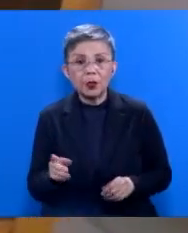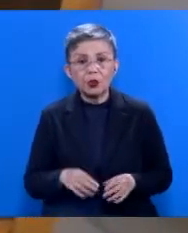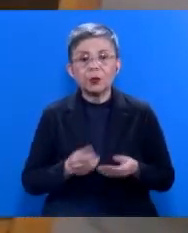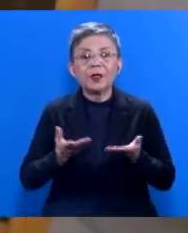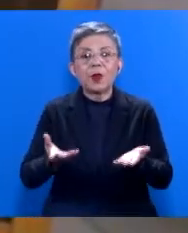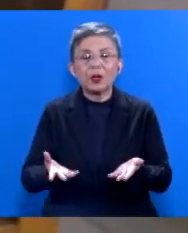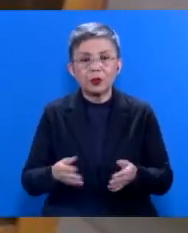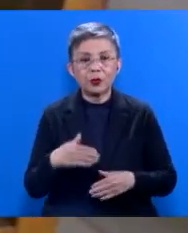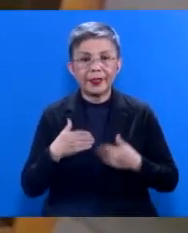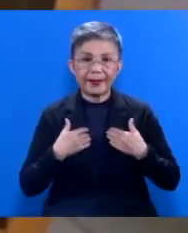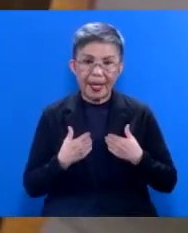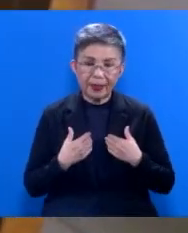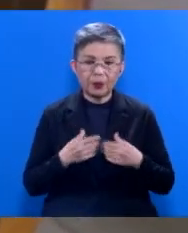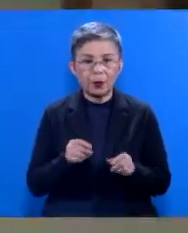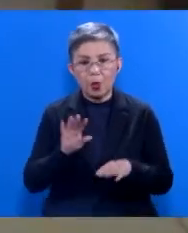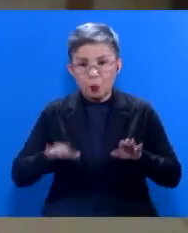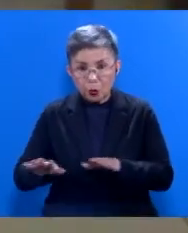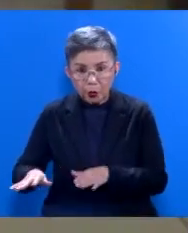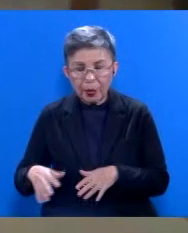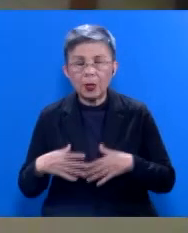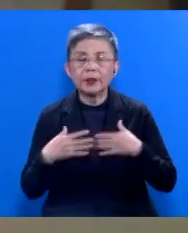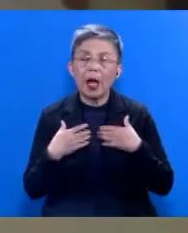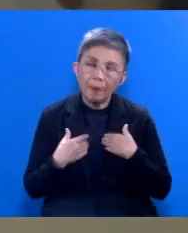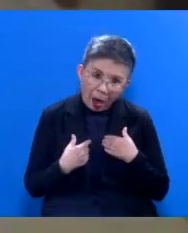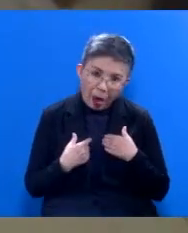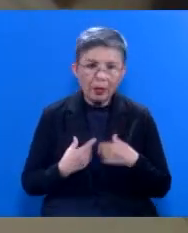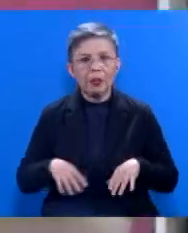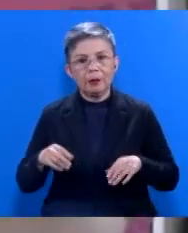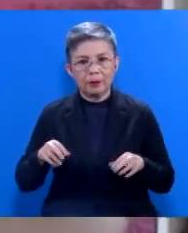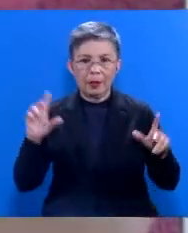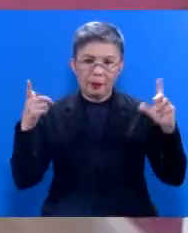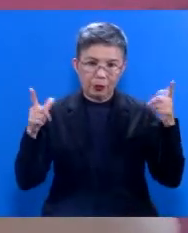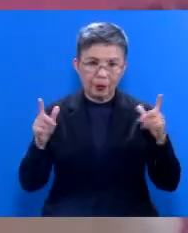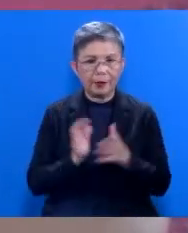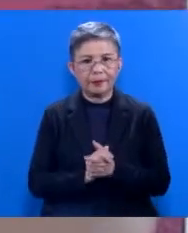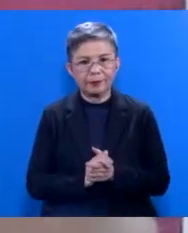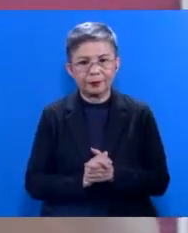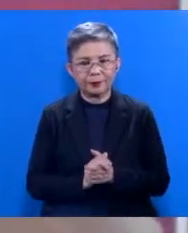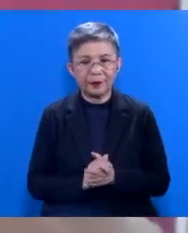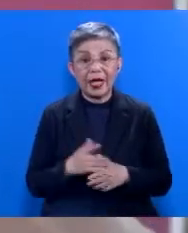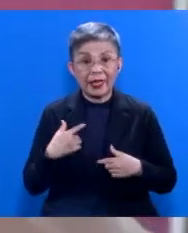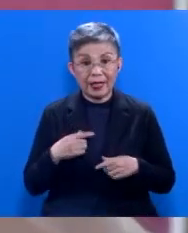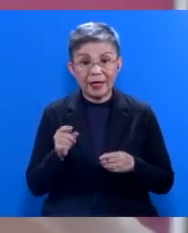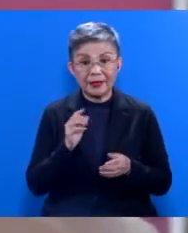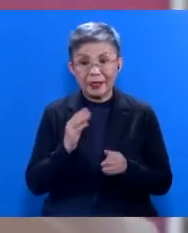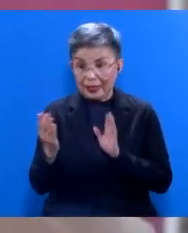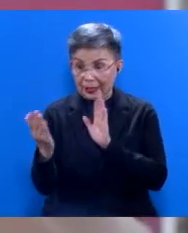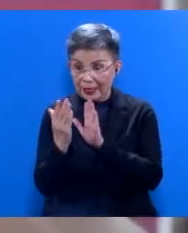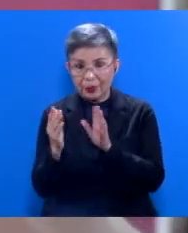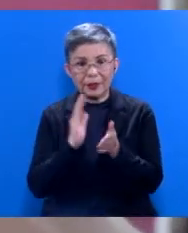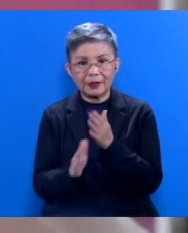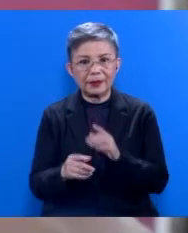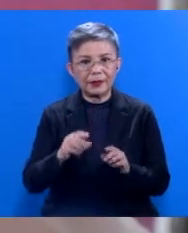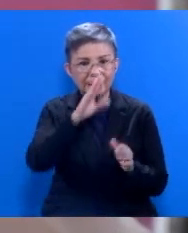waktu istirahat bagi para murid yang kelelahan usai berlibur. Ya kan kita tatap muka dijadwalkan pada